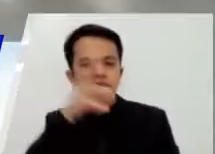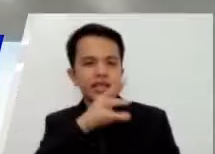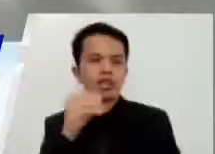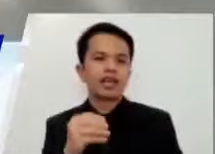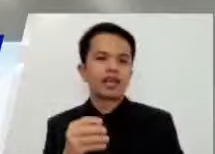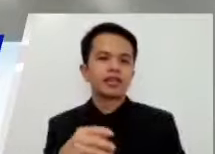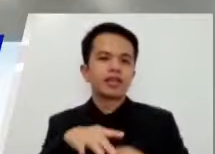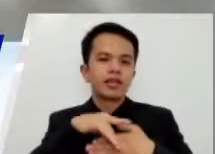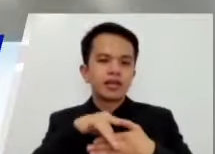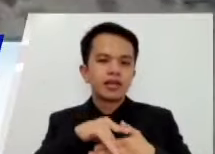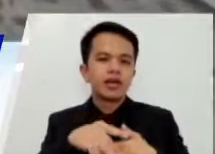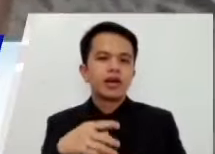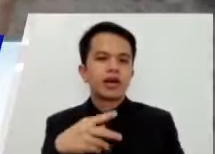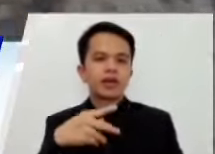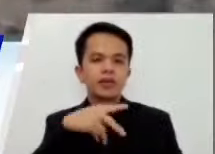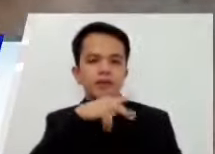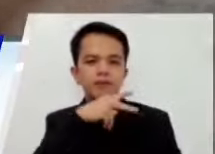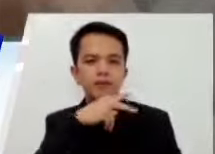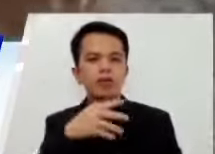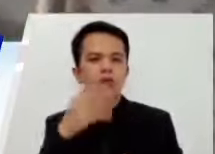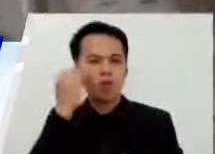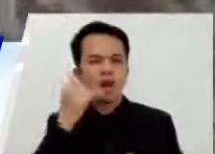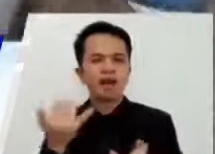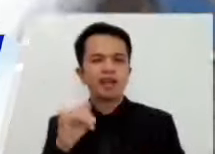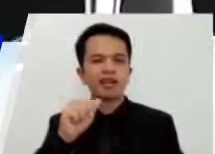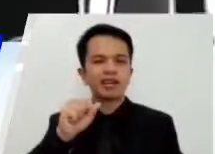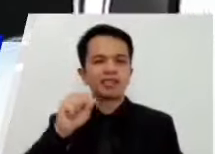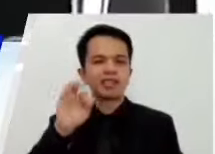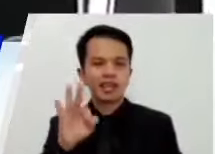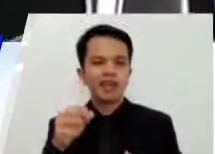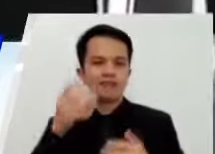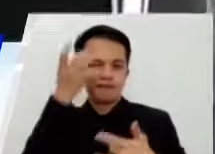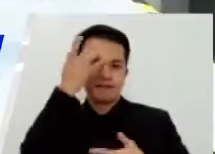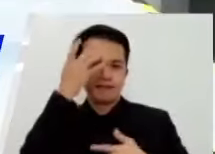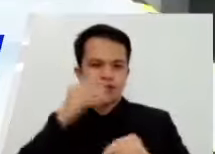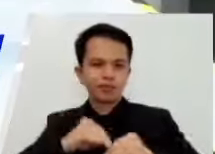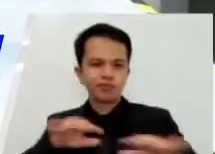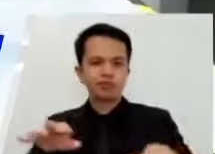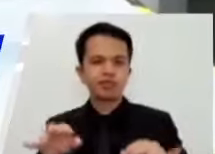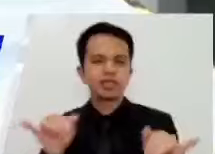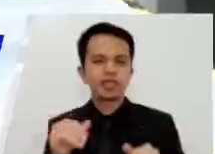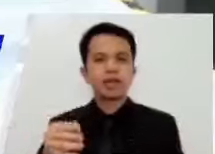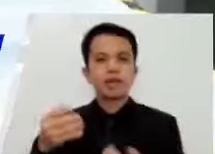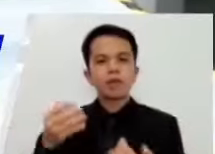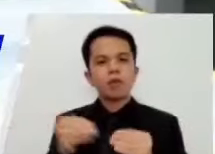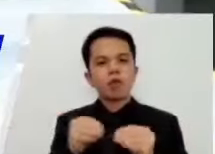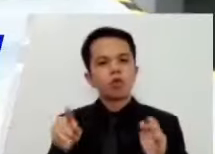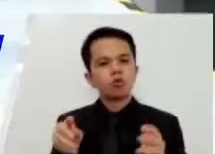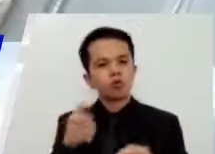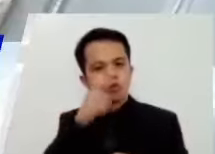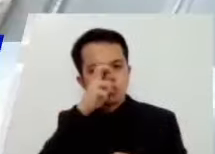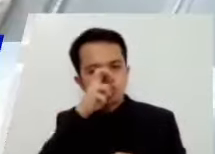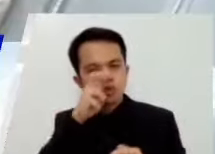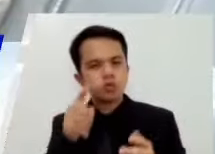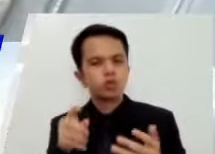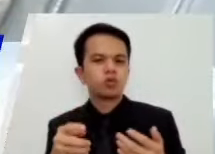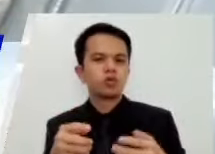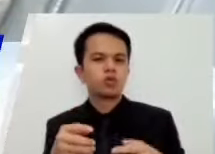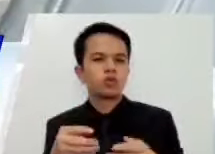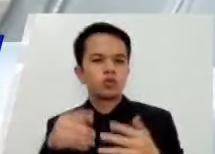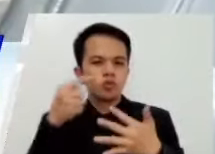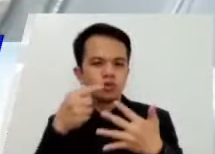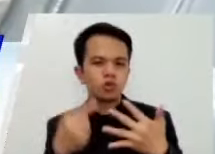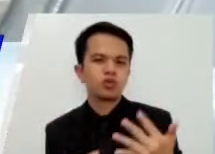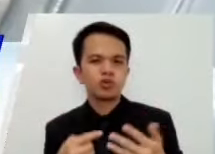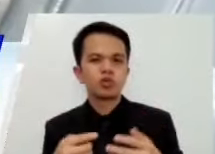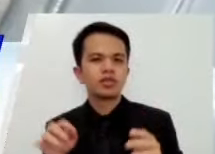ng ASF. Naghigpit na rin ang seguridad ang pamunuan ng pantalan. Kahit bukas ng hapon hanggang Webes pa, inaasahan ang buhos ng